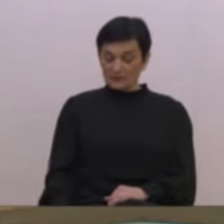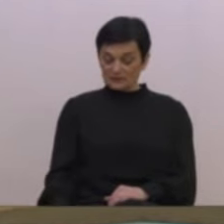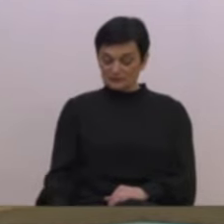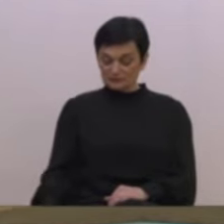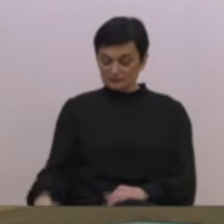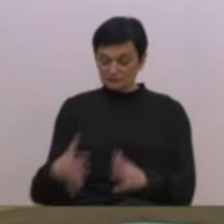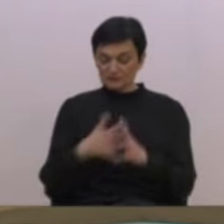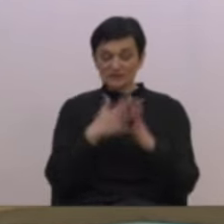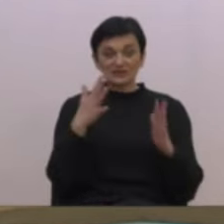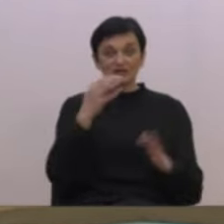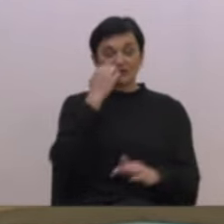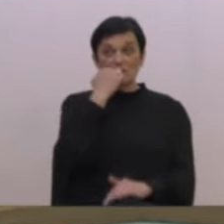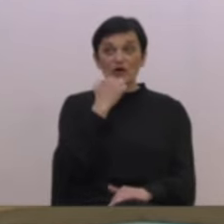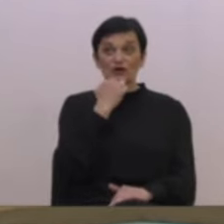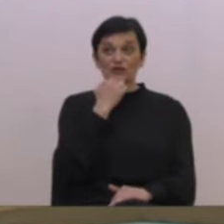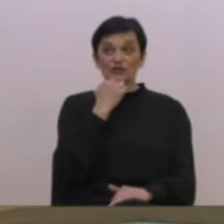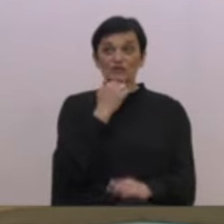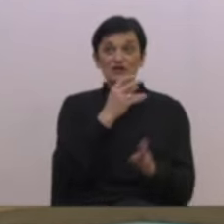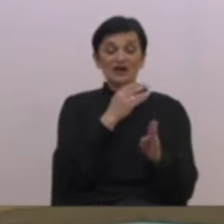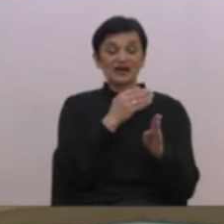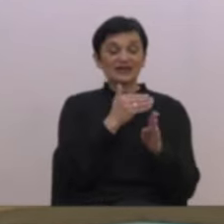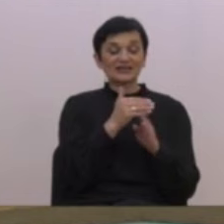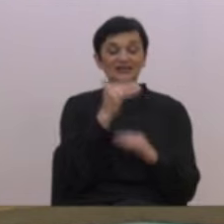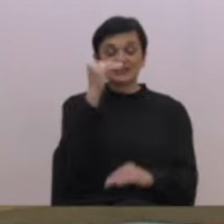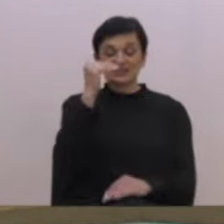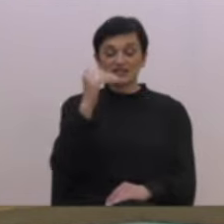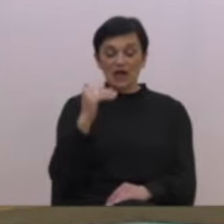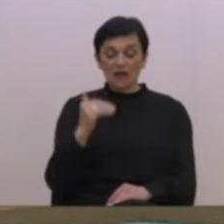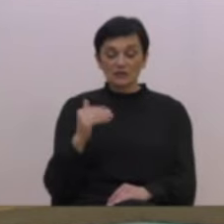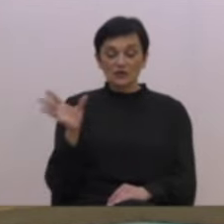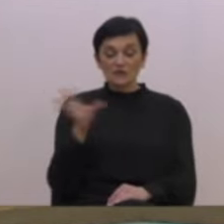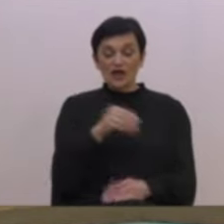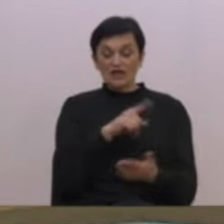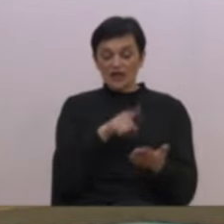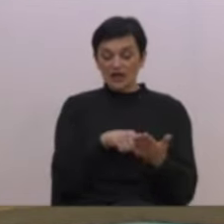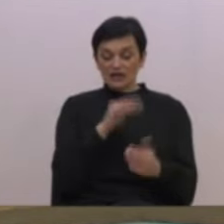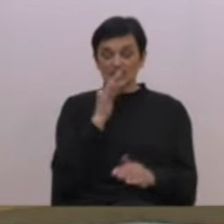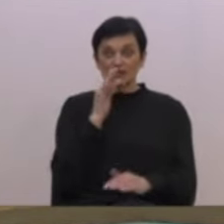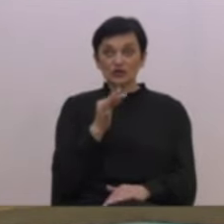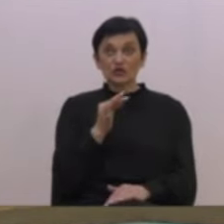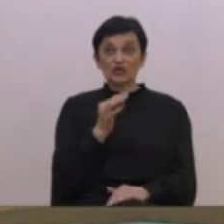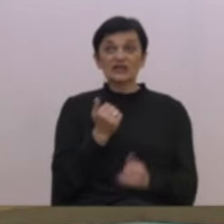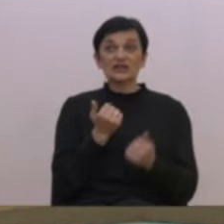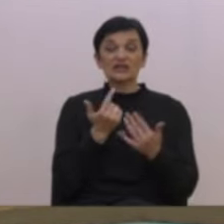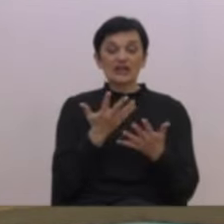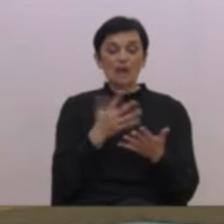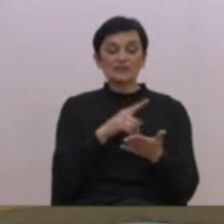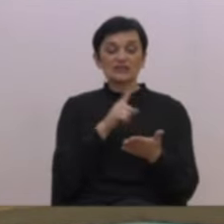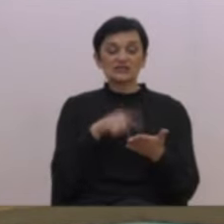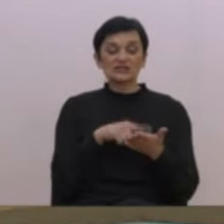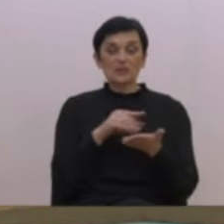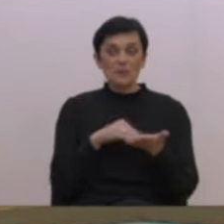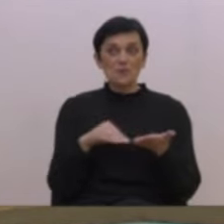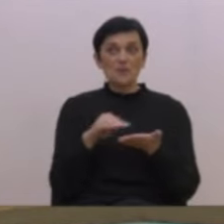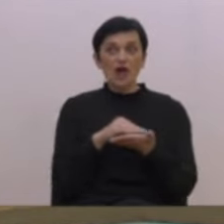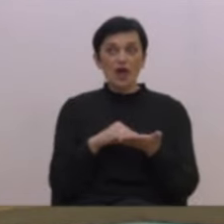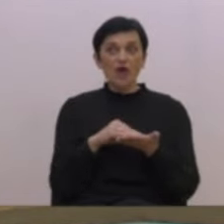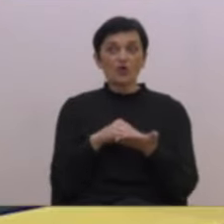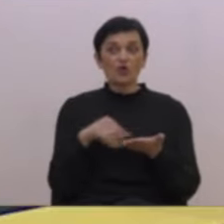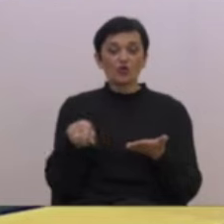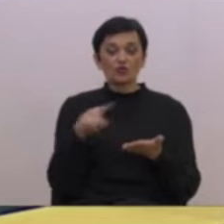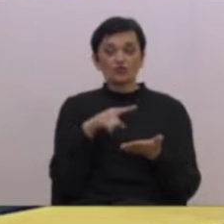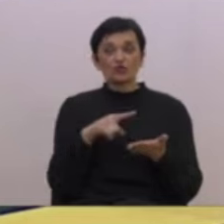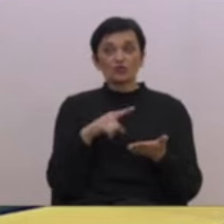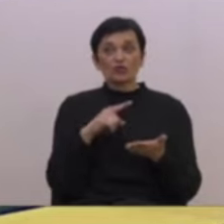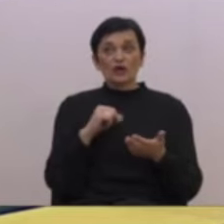დიდი მადლობა. თანმიმდევრულად ვუპასუხებ ყველა კითხვას. რამდენიმე საკითხი მეორდებოდა და ვეცდები